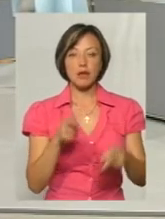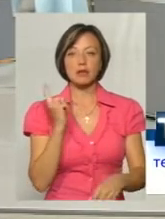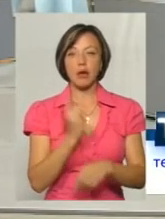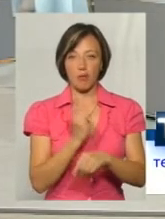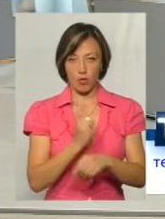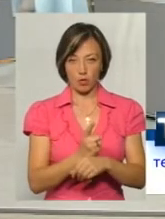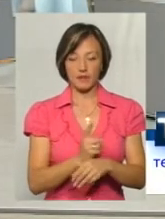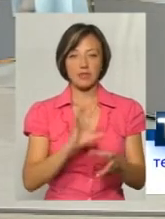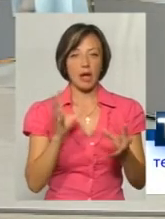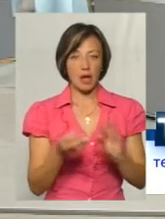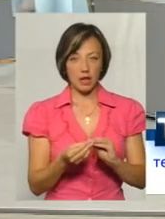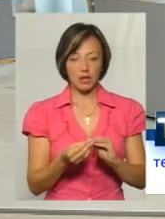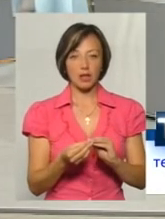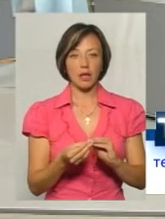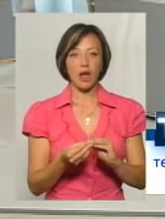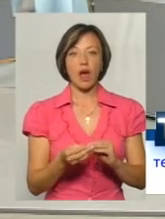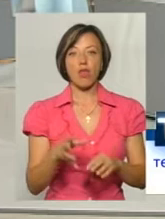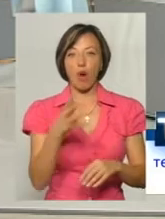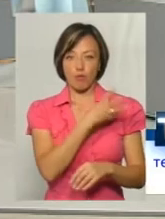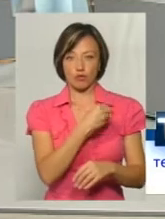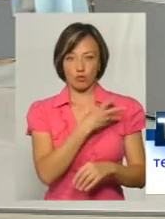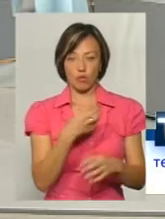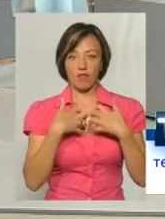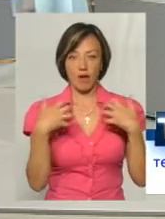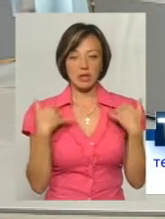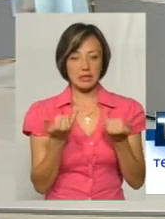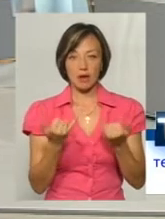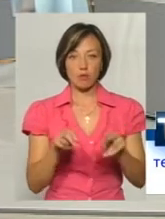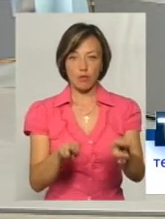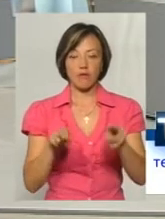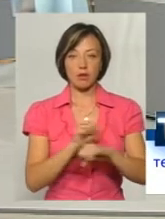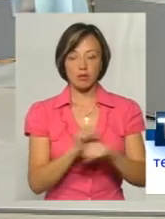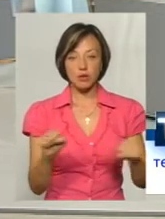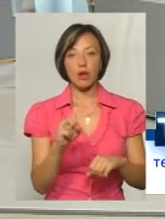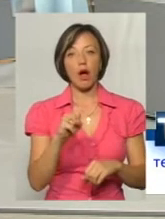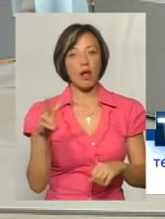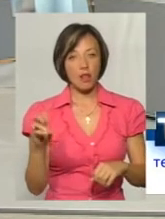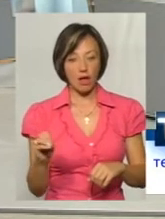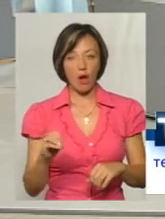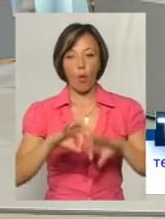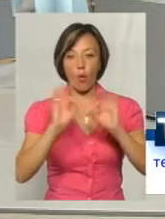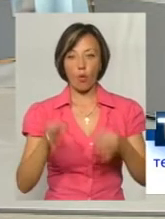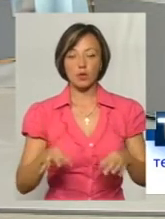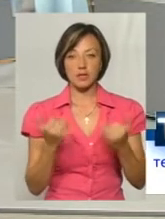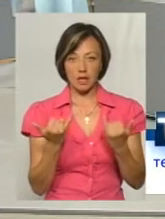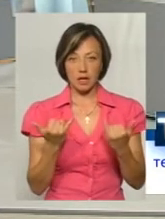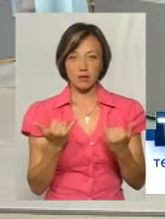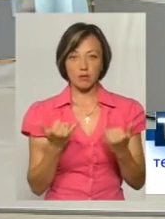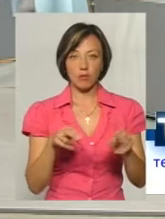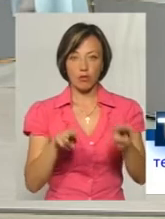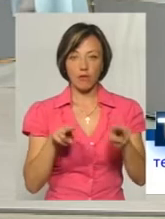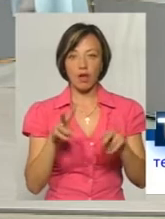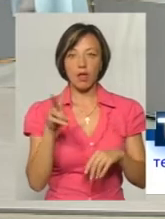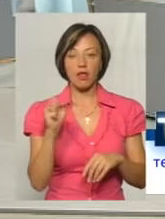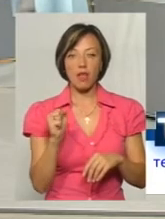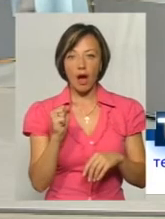Так. Взагалі, на пушного звіря зараз полювання не проводиться. Але осінню буде, зараз відбувається полювання на